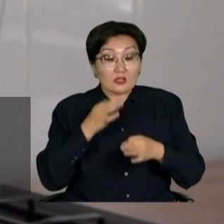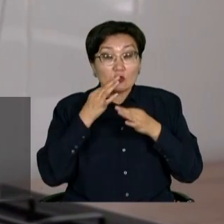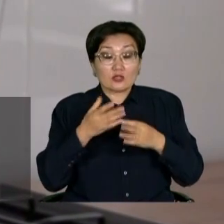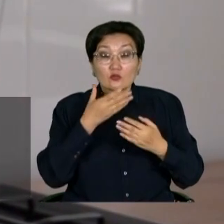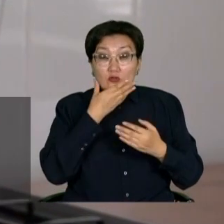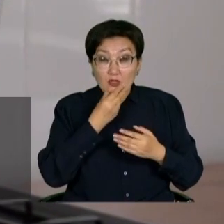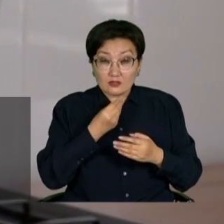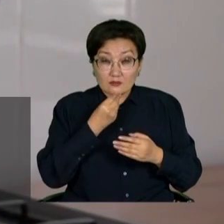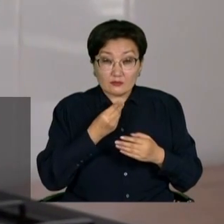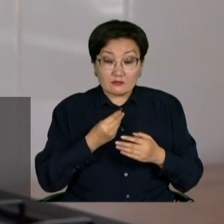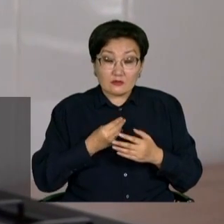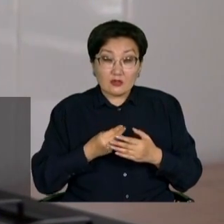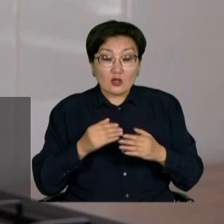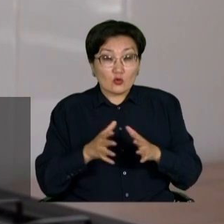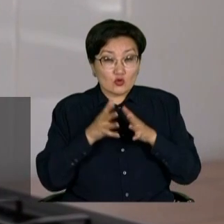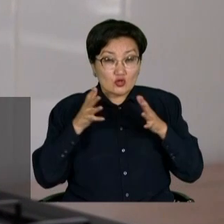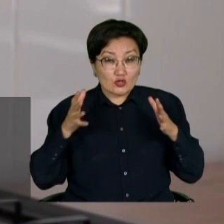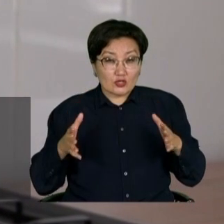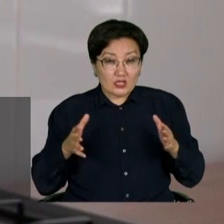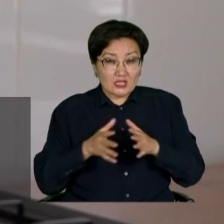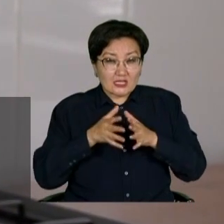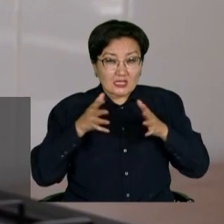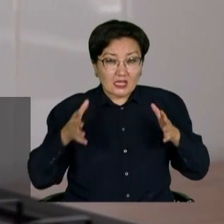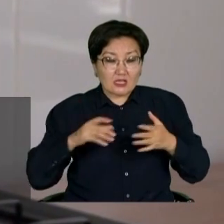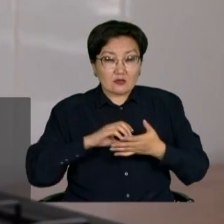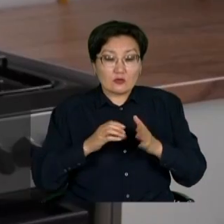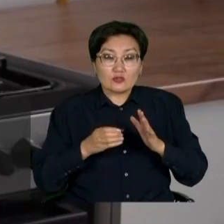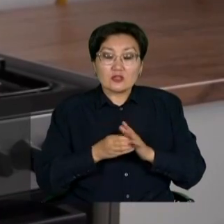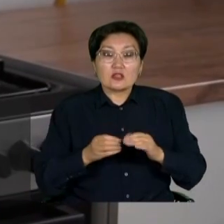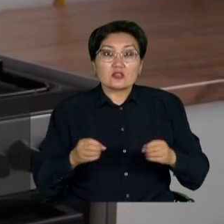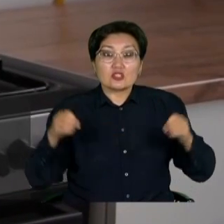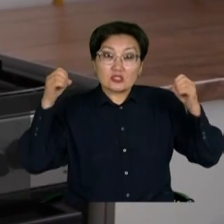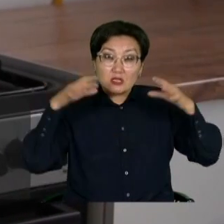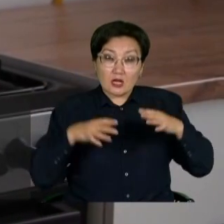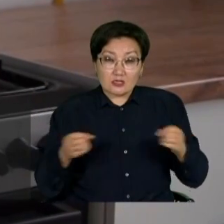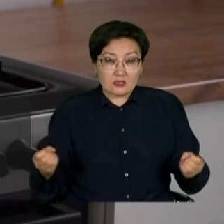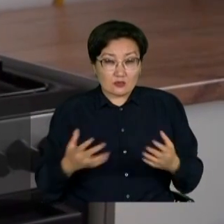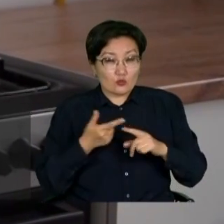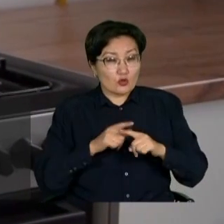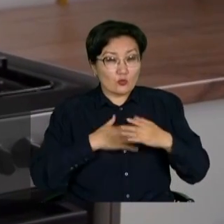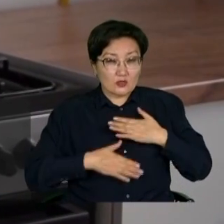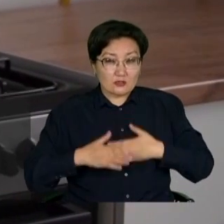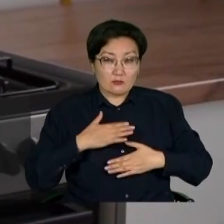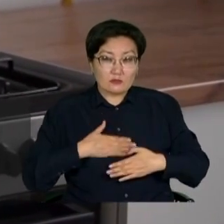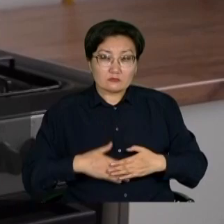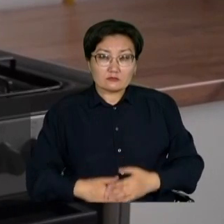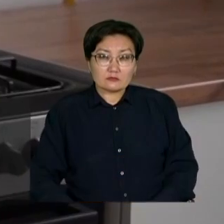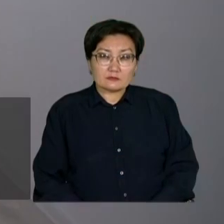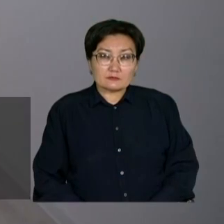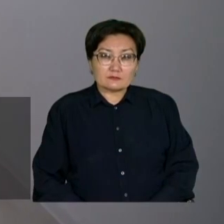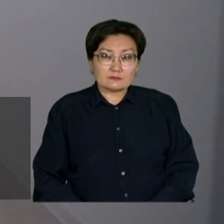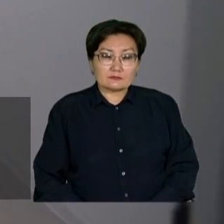екен, үлкен екен, кең екен, жарық. Өте қуаныштымын. Қуанышымда шек жоқ